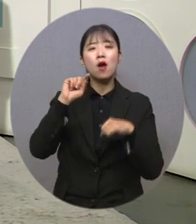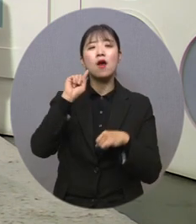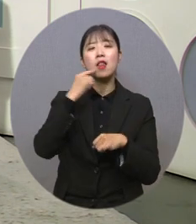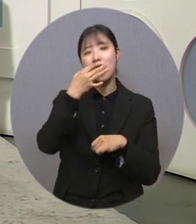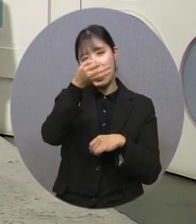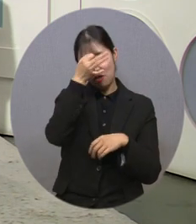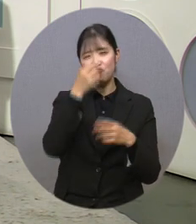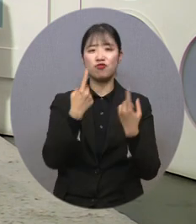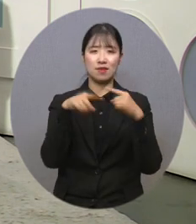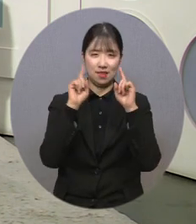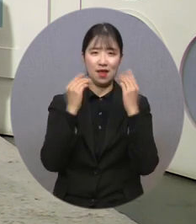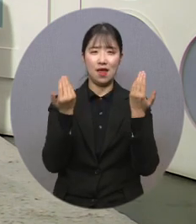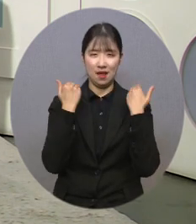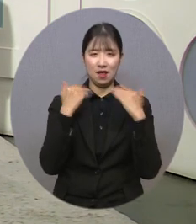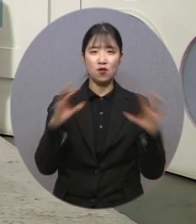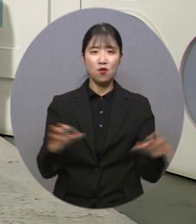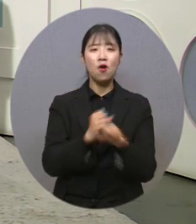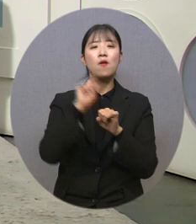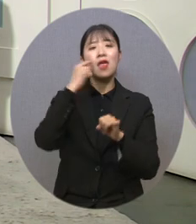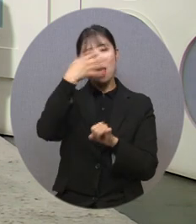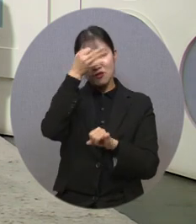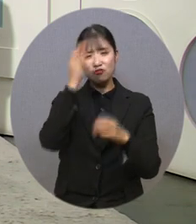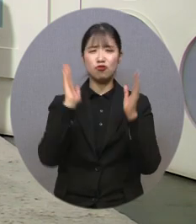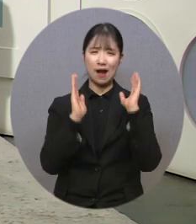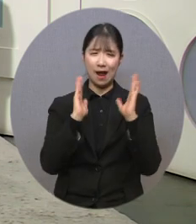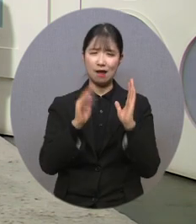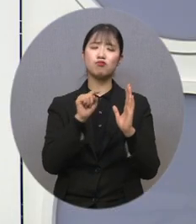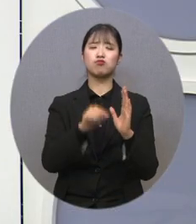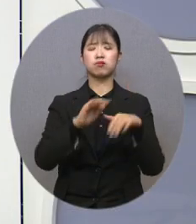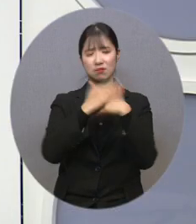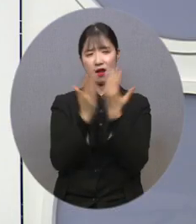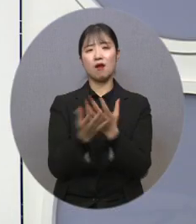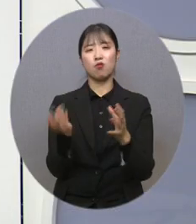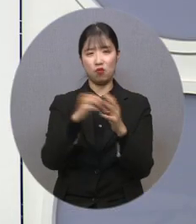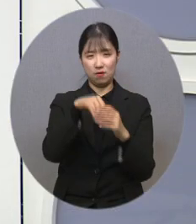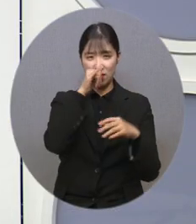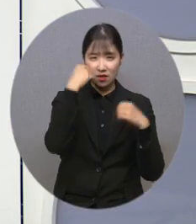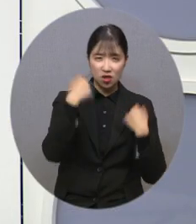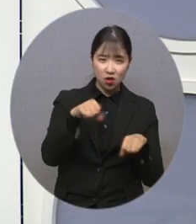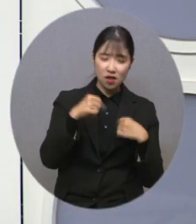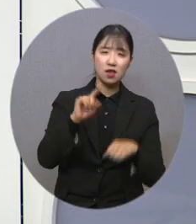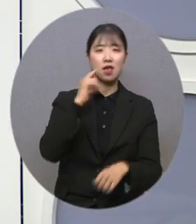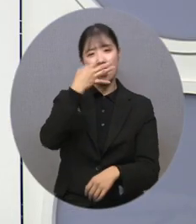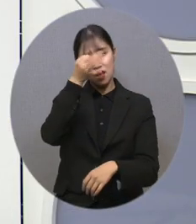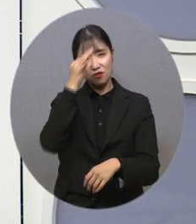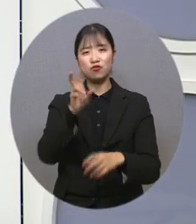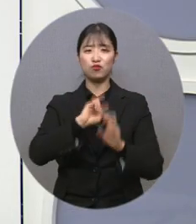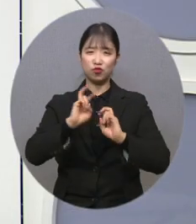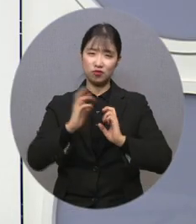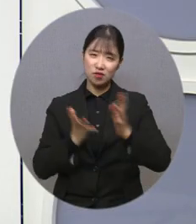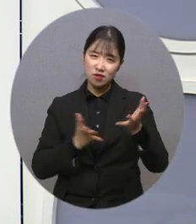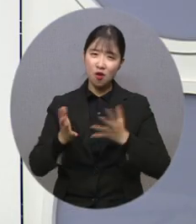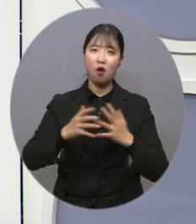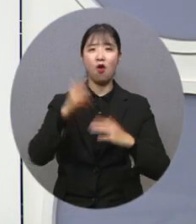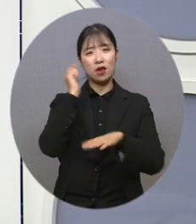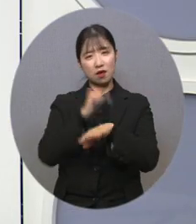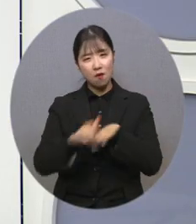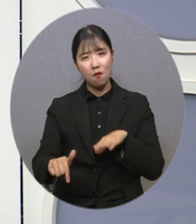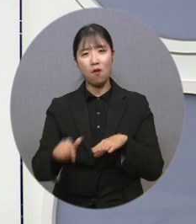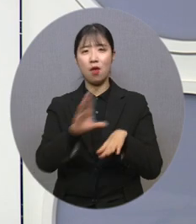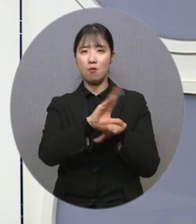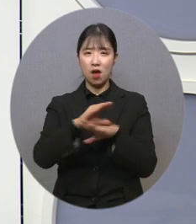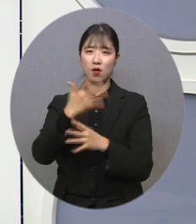공연예술대학이라고 해서 종합적인 공연예술 학문이 다 들어 있습니다. 아, 그렇죠. 연기예술, 뮤지컬,